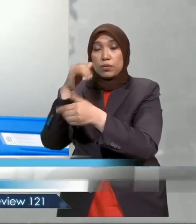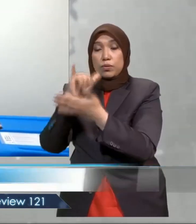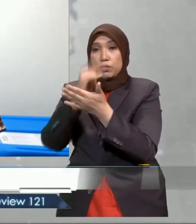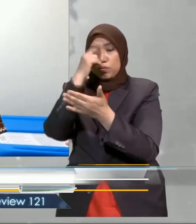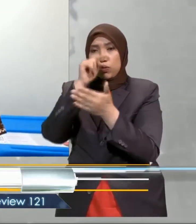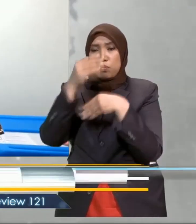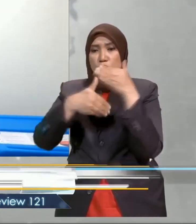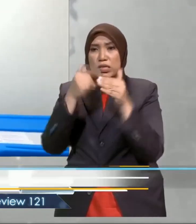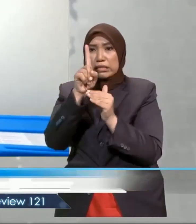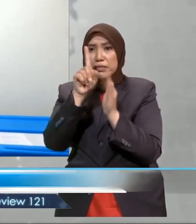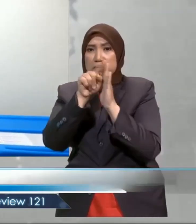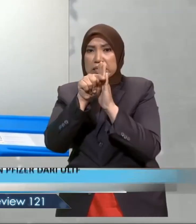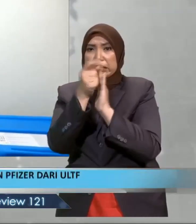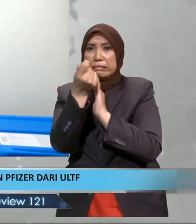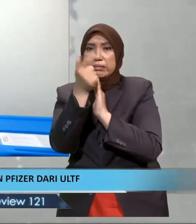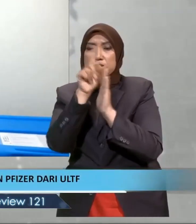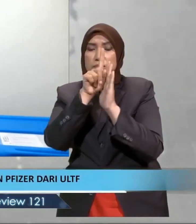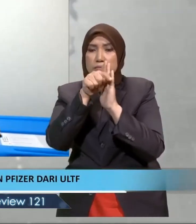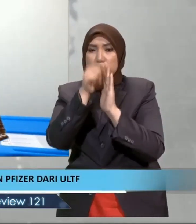minit tu sangat